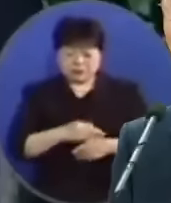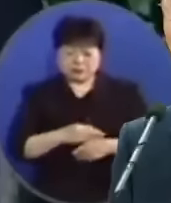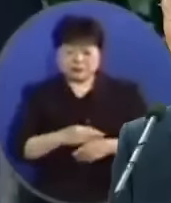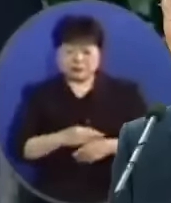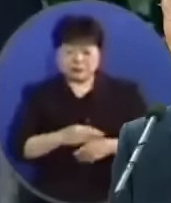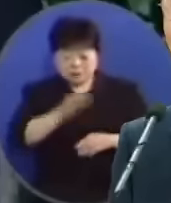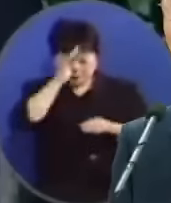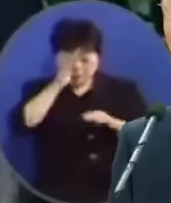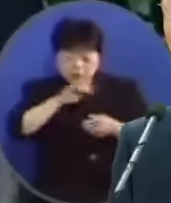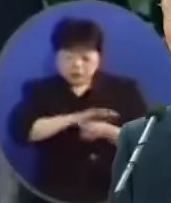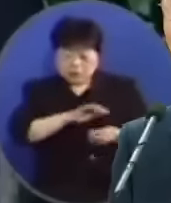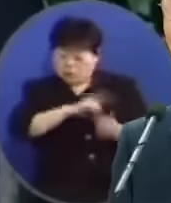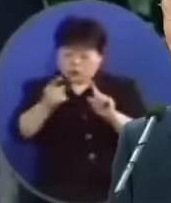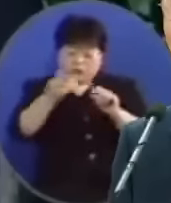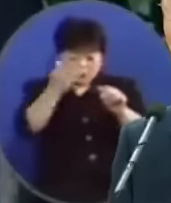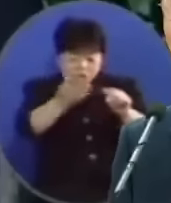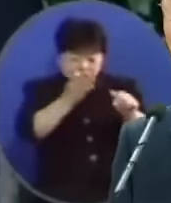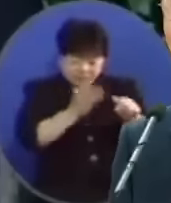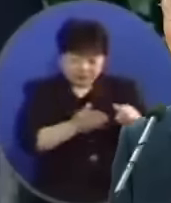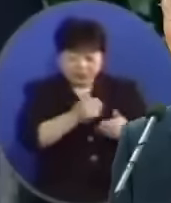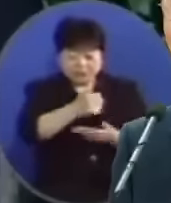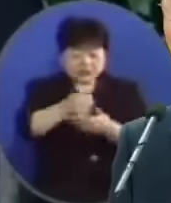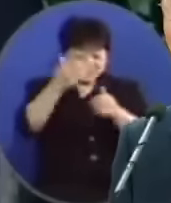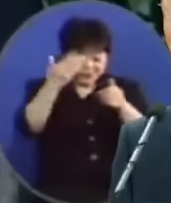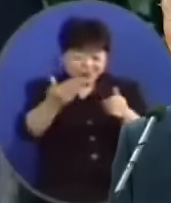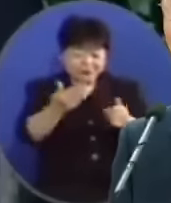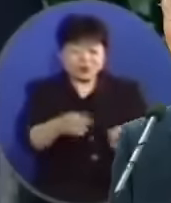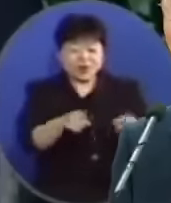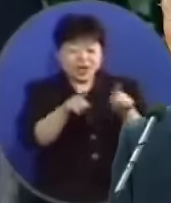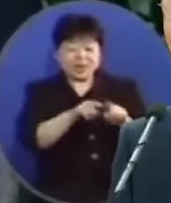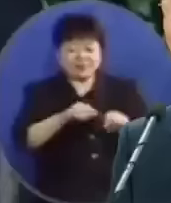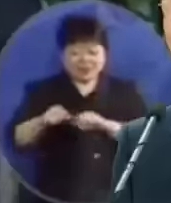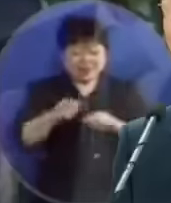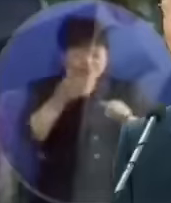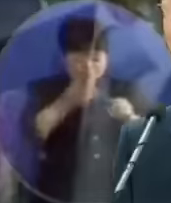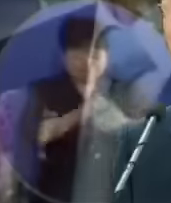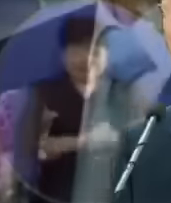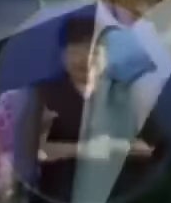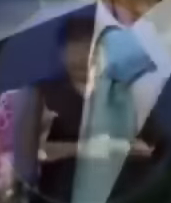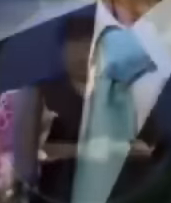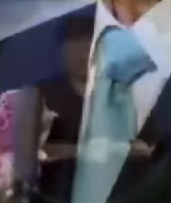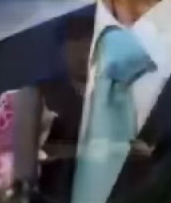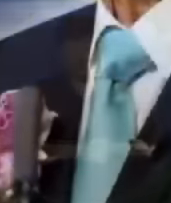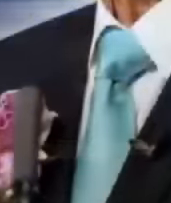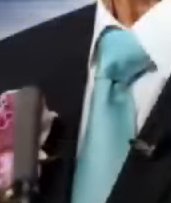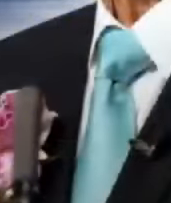곳마다 고치십시오. 그러면 주님께서 우리와 같이 역사해 주시는 것입니다.